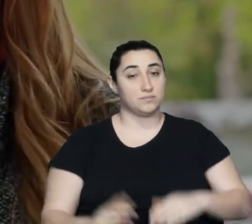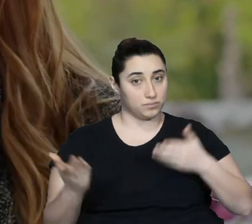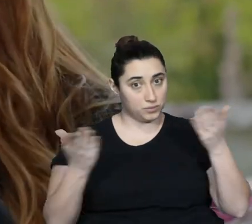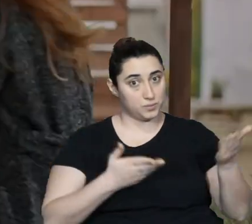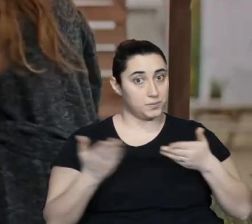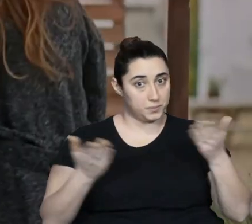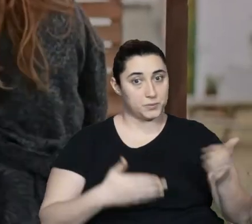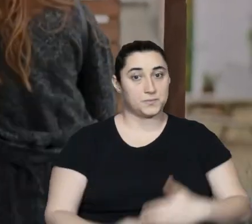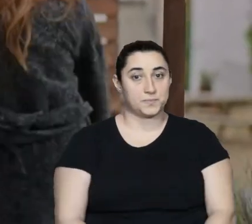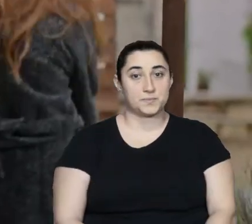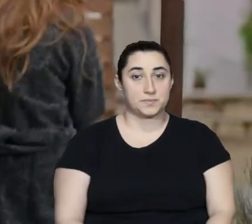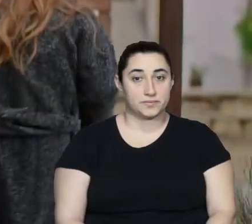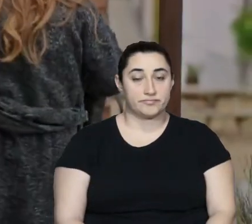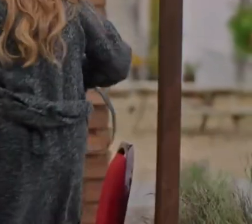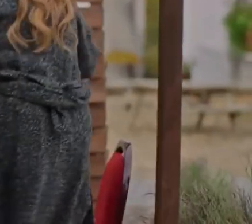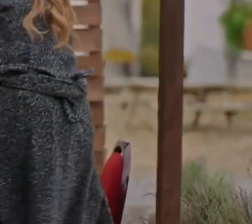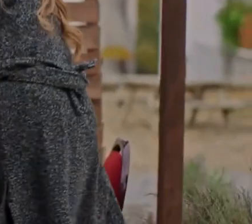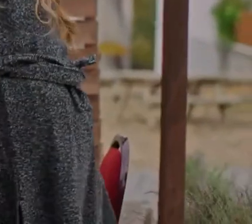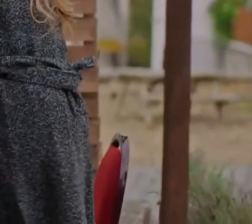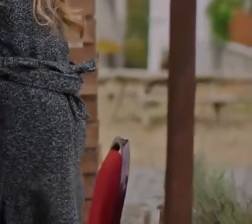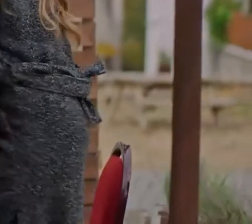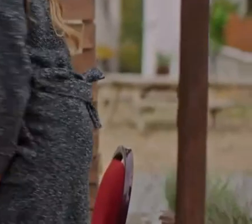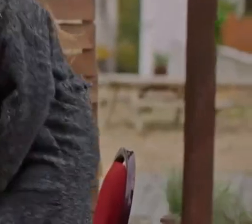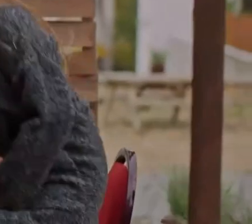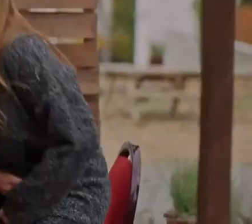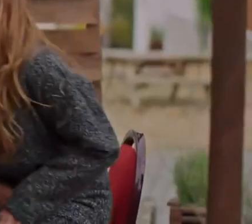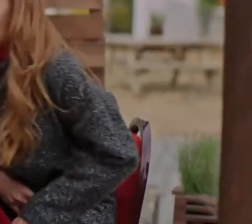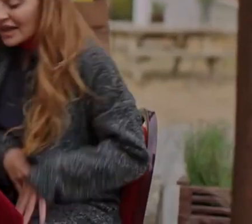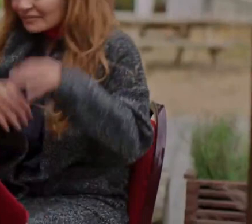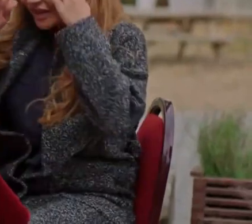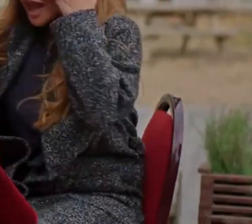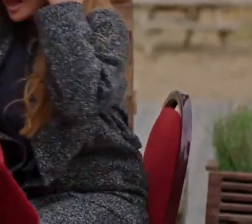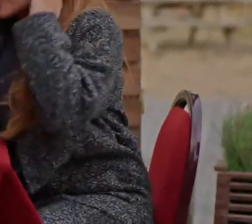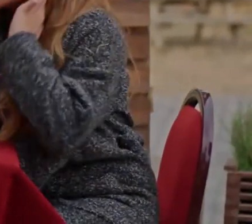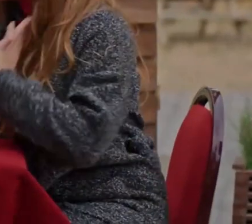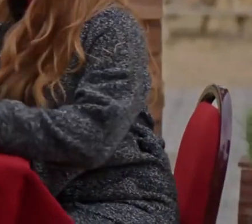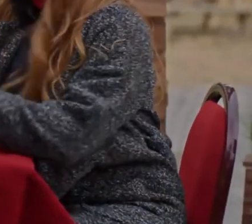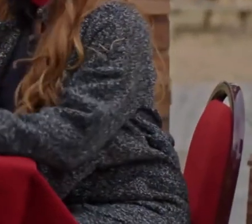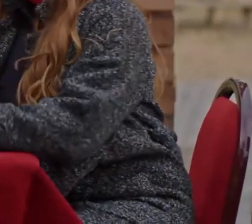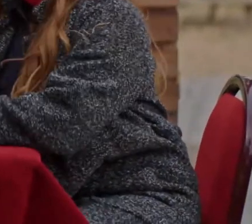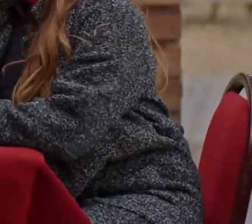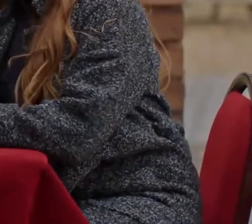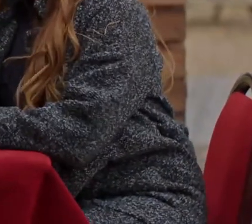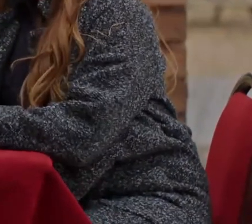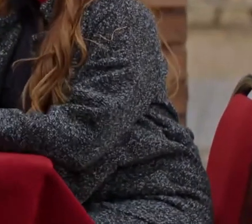Buyurun, buyurun geçin oturun. Dışarıdaki bir masaya geçtiler. Alev saçlarına fön çekmiş.